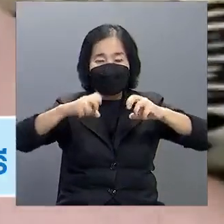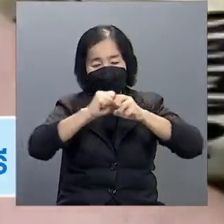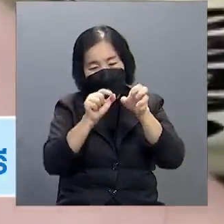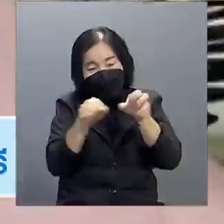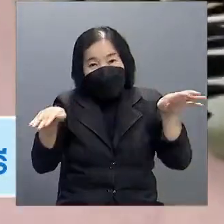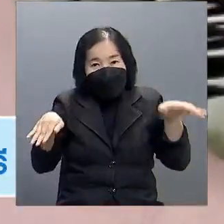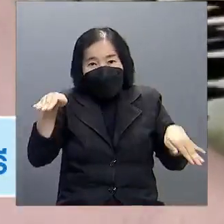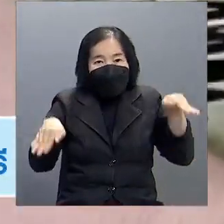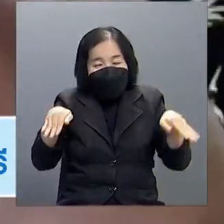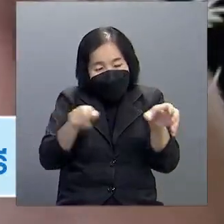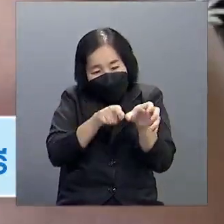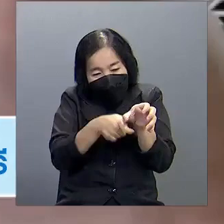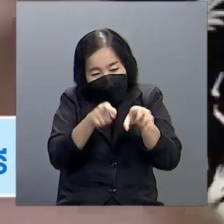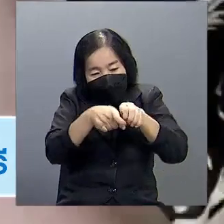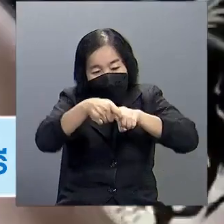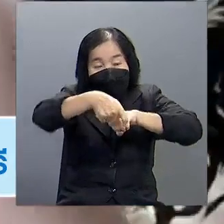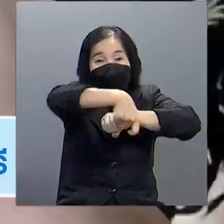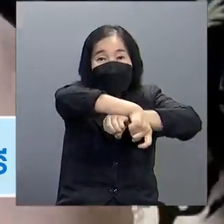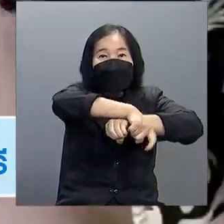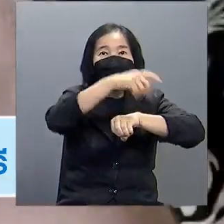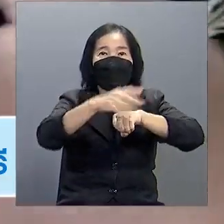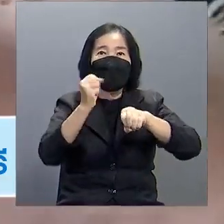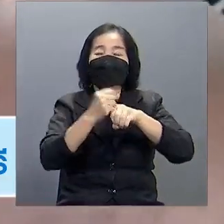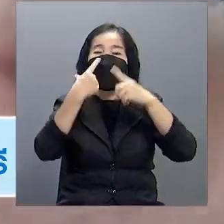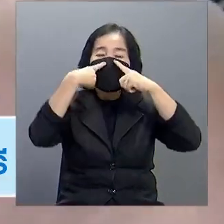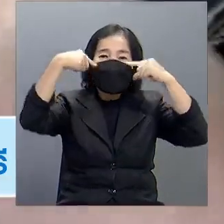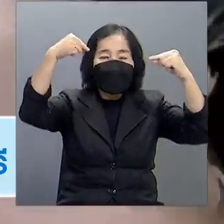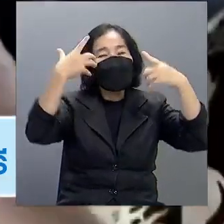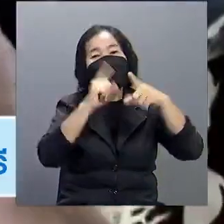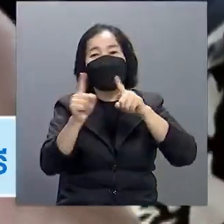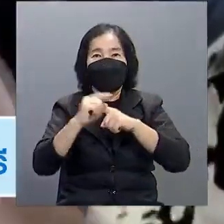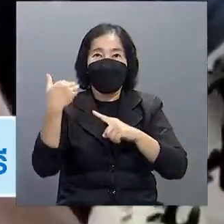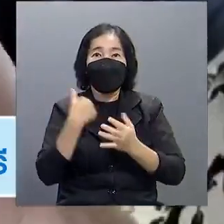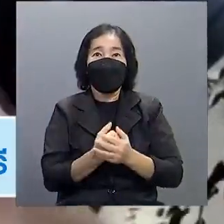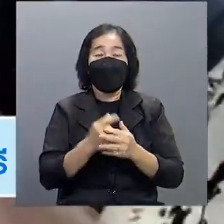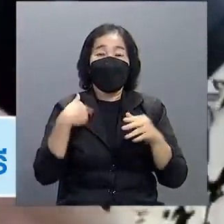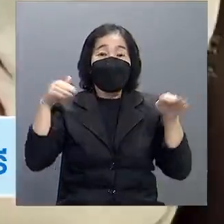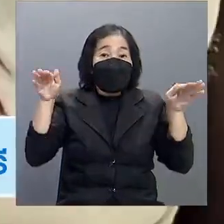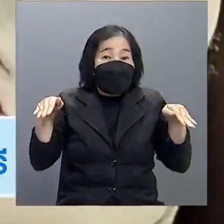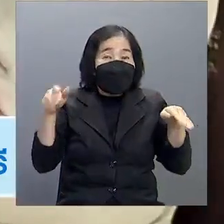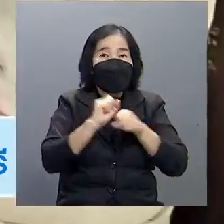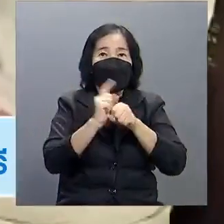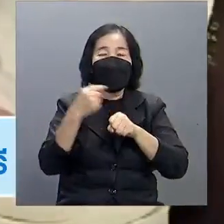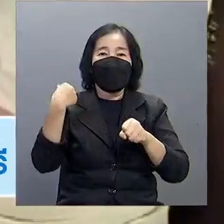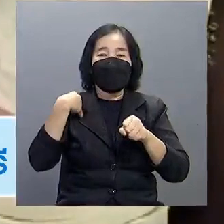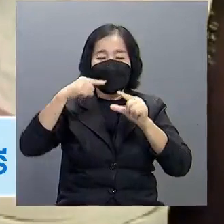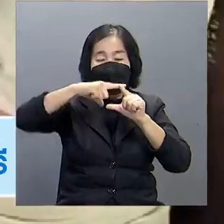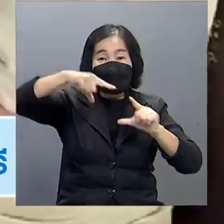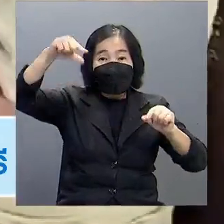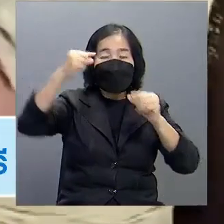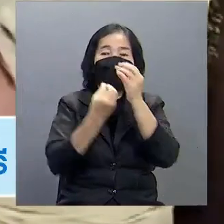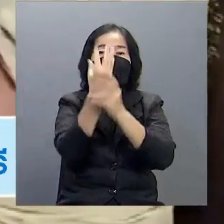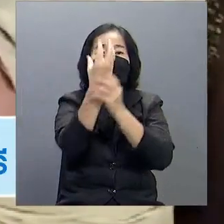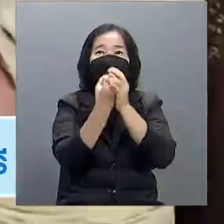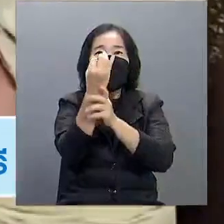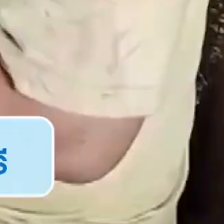ระเนี่ยก็จะเอามาต่อเติมทำให้สวยงามขึ้นครับและถ้าเกิดสัตว์จำพวกมีปีกเนี่ยก็จะหาพวกใบไม้มาทำเป็นปีกแมลงครับซึ่งทุกอย่างล้วนเป็นวัสดุเ